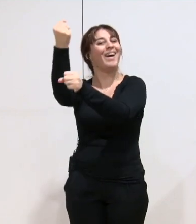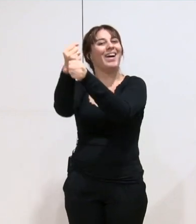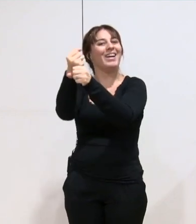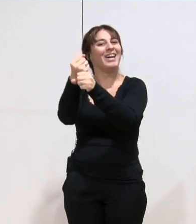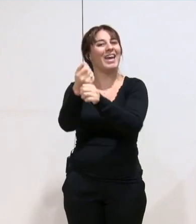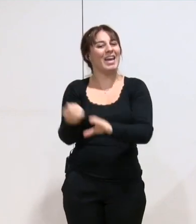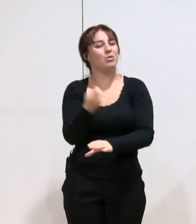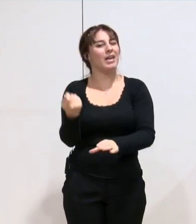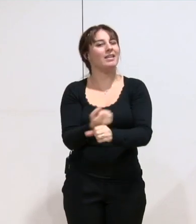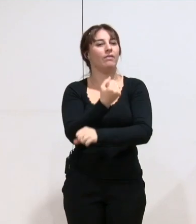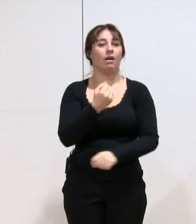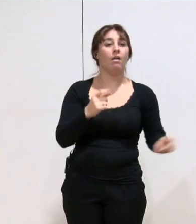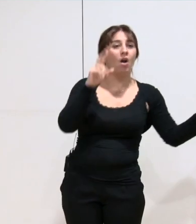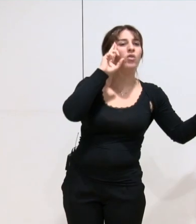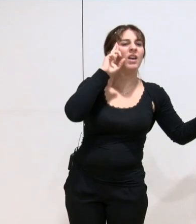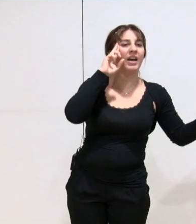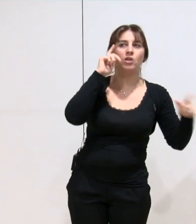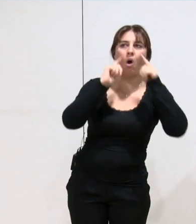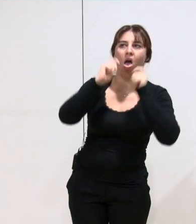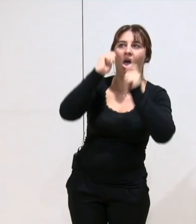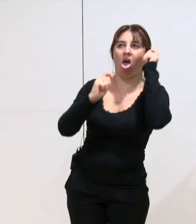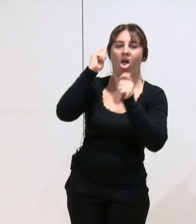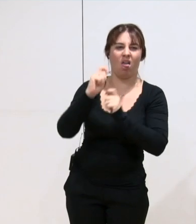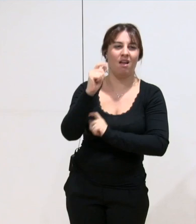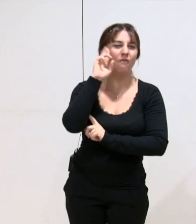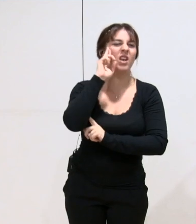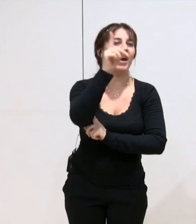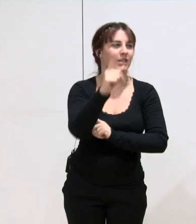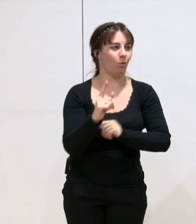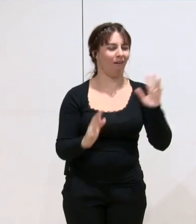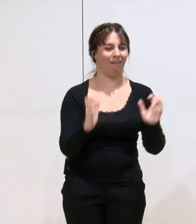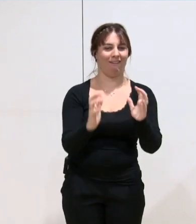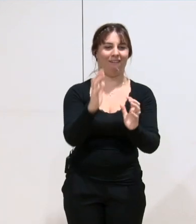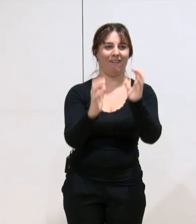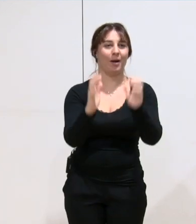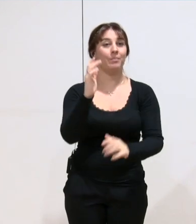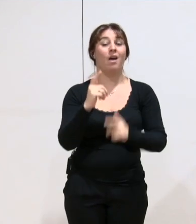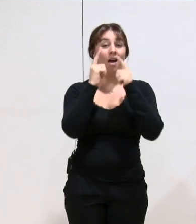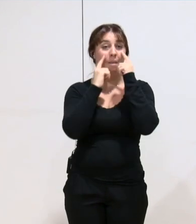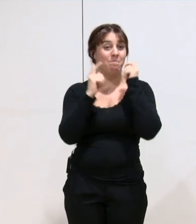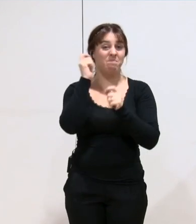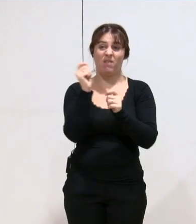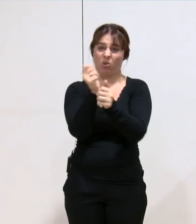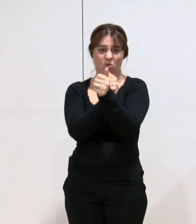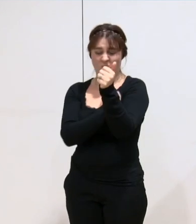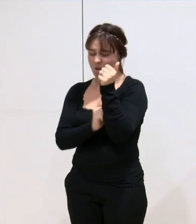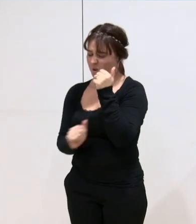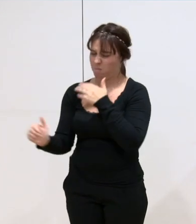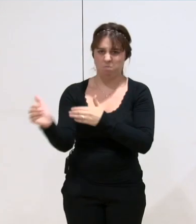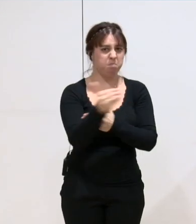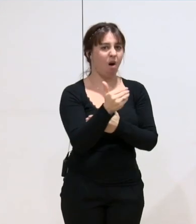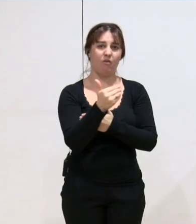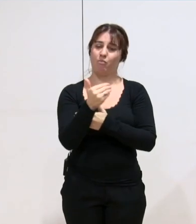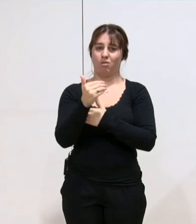Donc vous avez raison de vous méfier a priori, effectivement. Oui, peut-être. Et nous avons dépassé cette méfiance, vous voyez, pour porter ce dispositif de